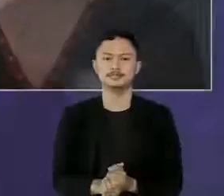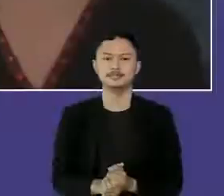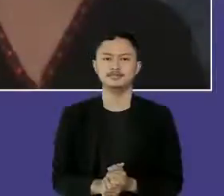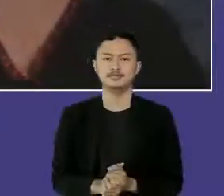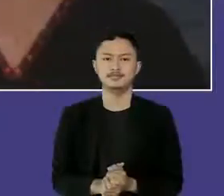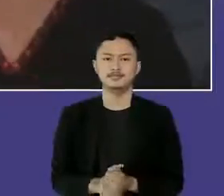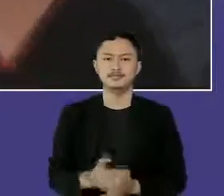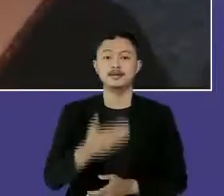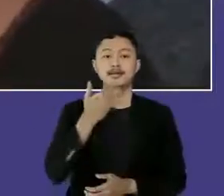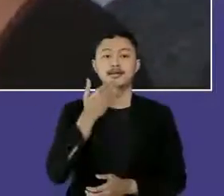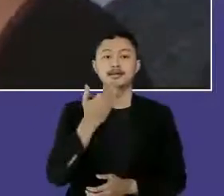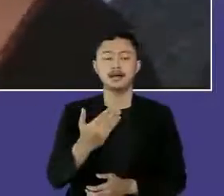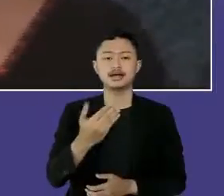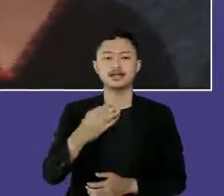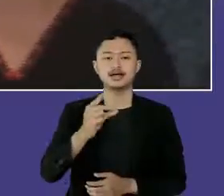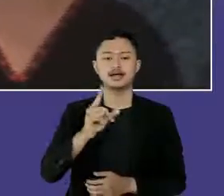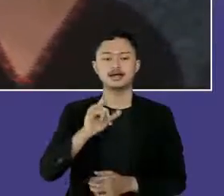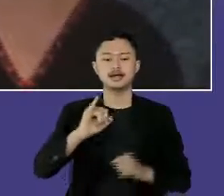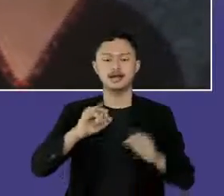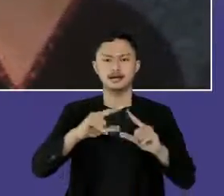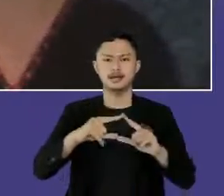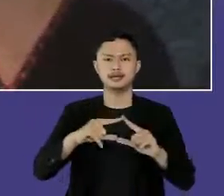baik, makasih Mbak Ria. Jadi,